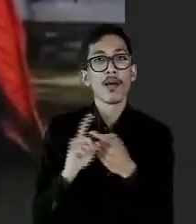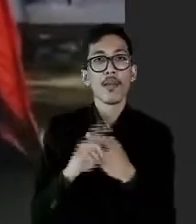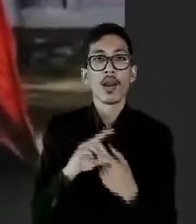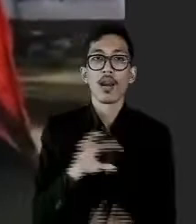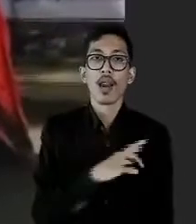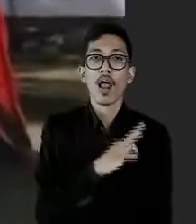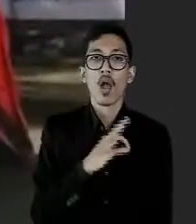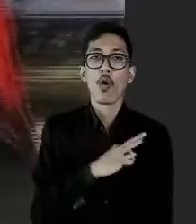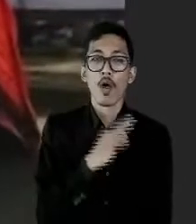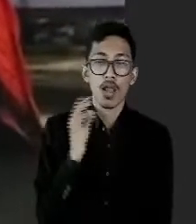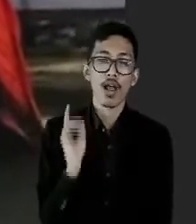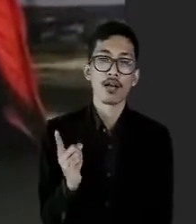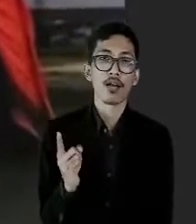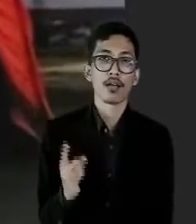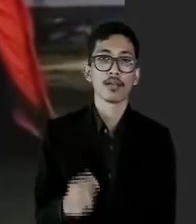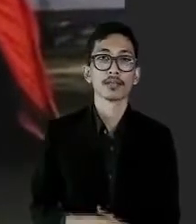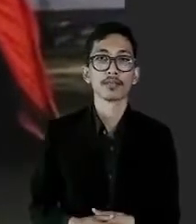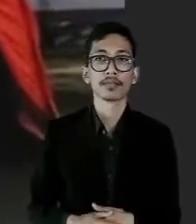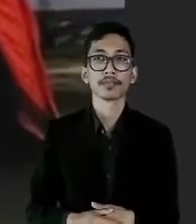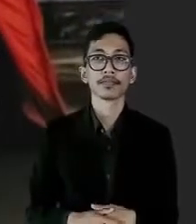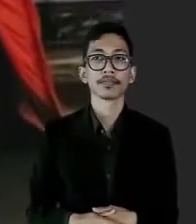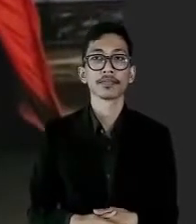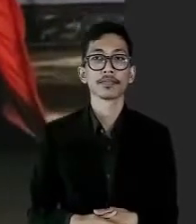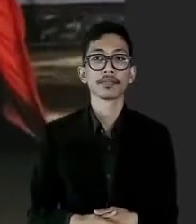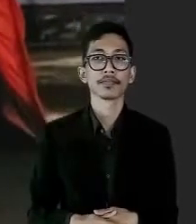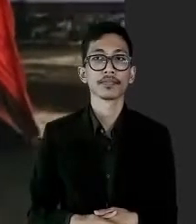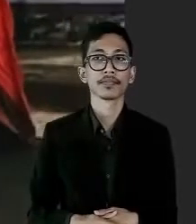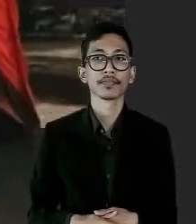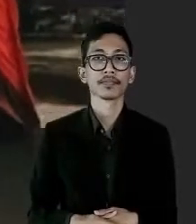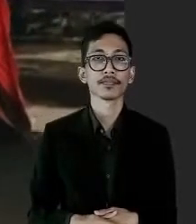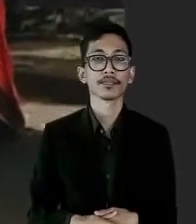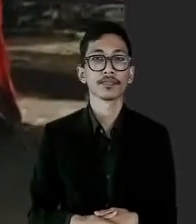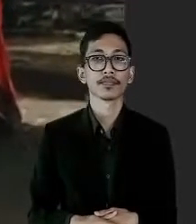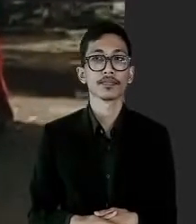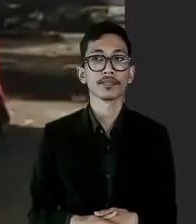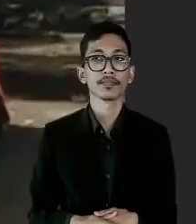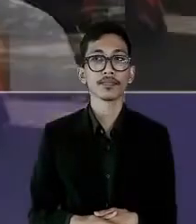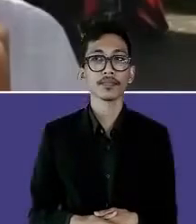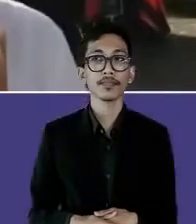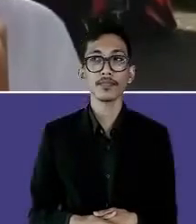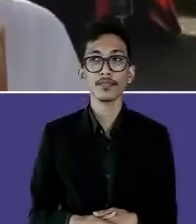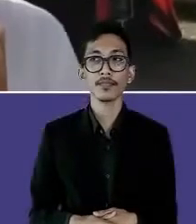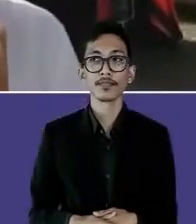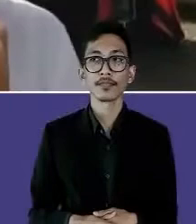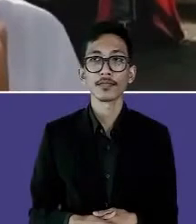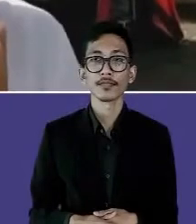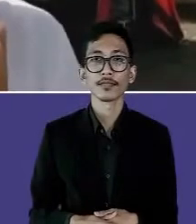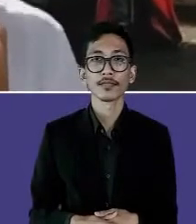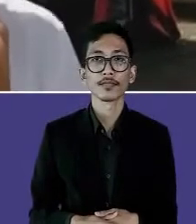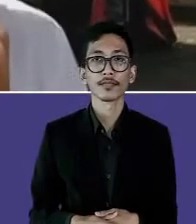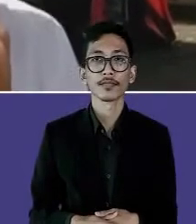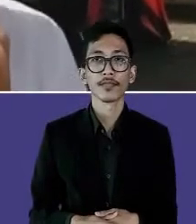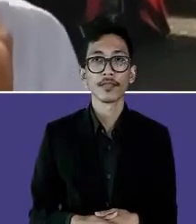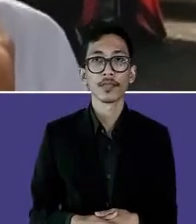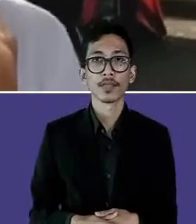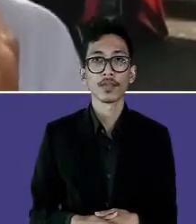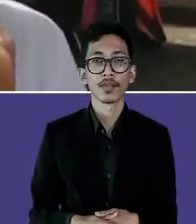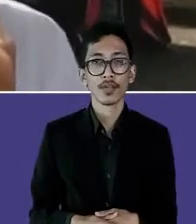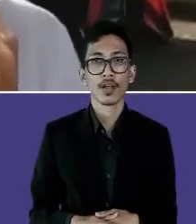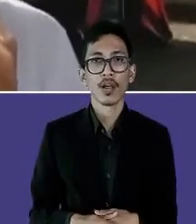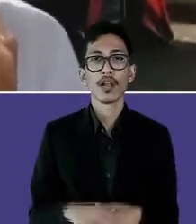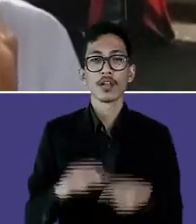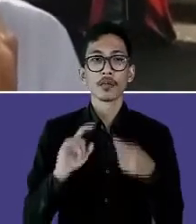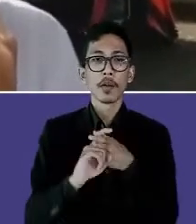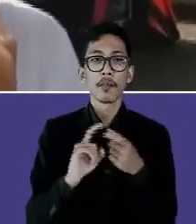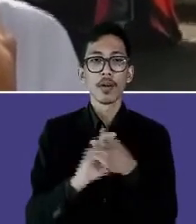Kabupaten Jayapura gitu Pak. Bagus, ya itu yang tadi arah dari kami berdialog tentang bagaimana